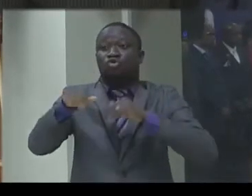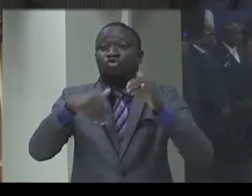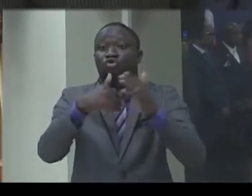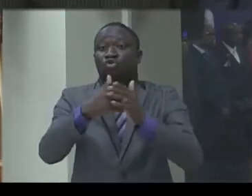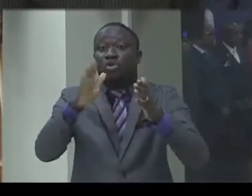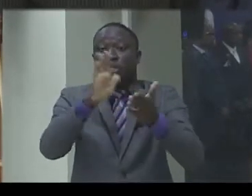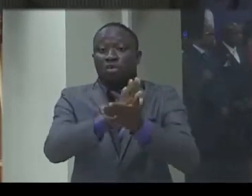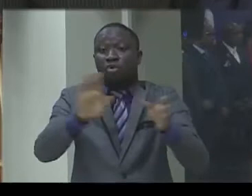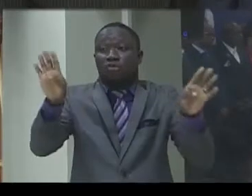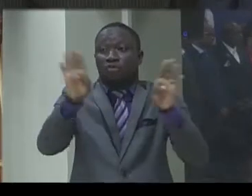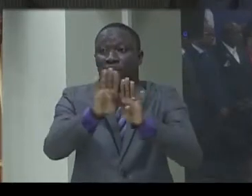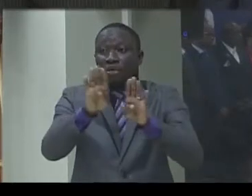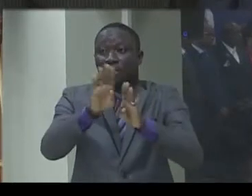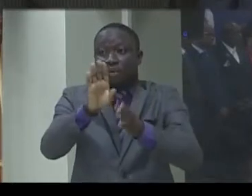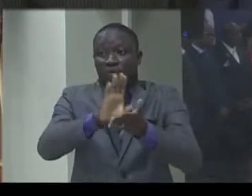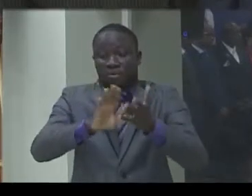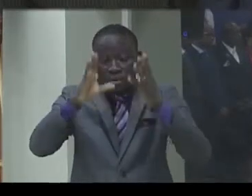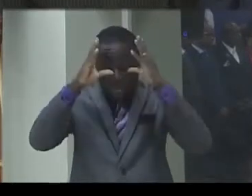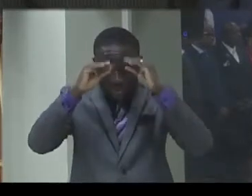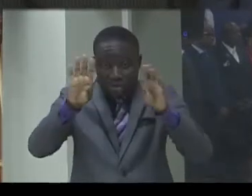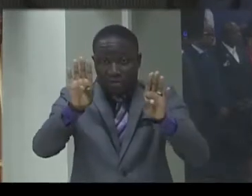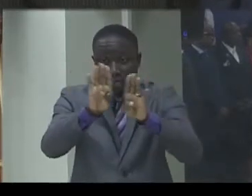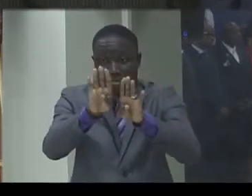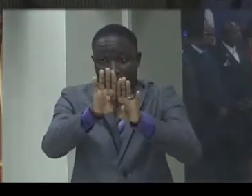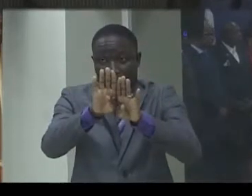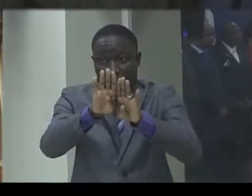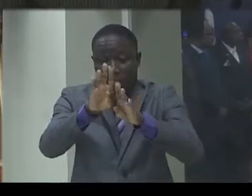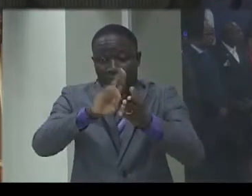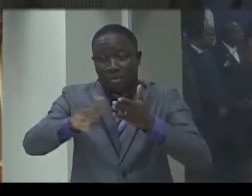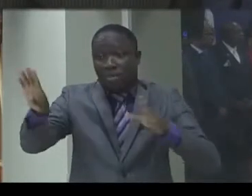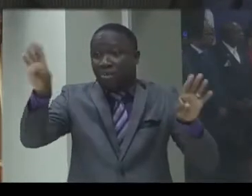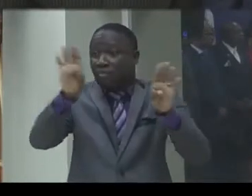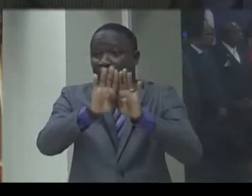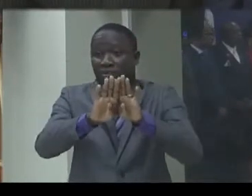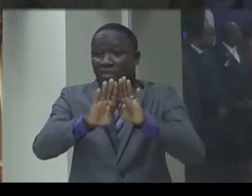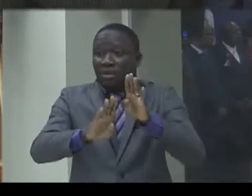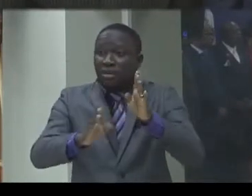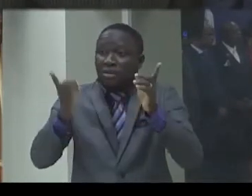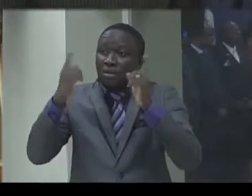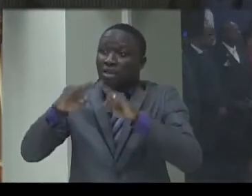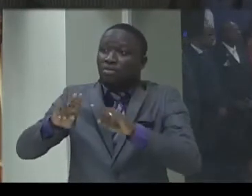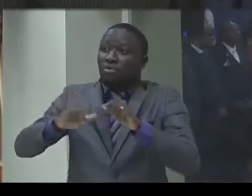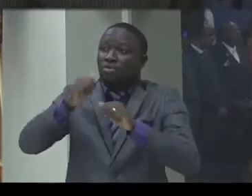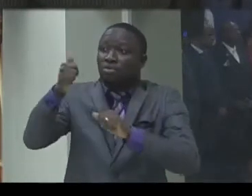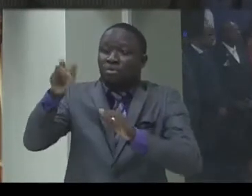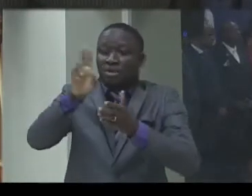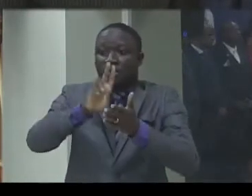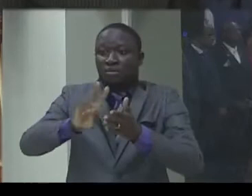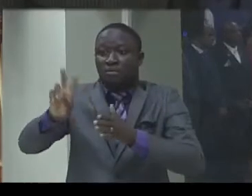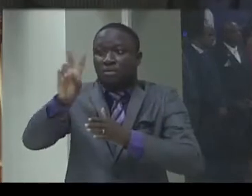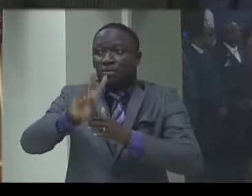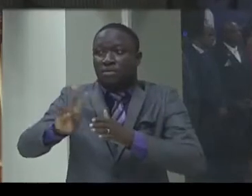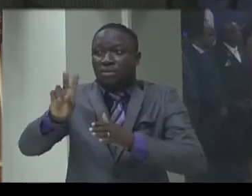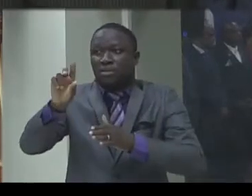sante formasyon profesyonel ak universite apati demè vendredi 20 mars la.